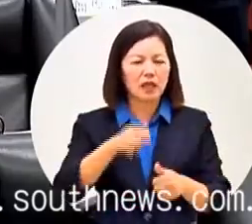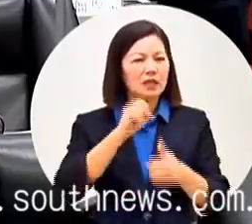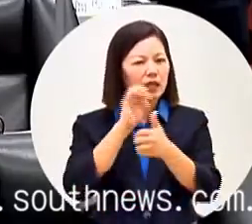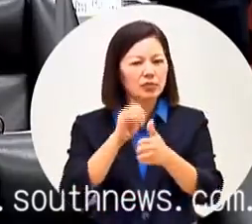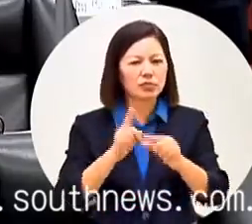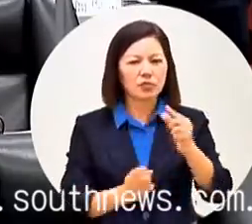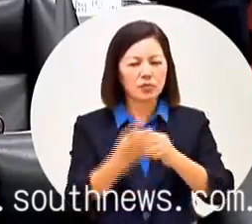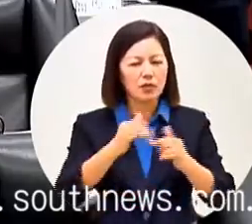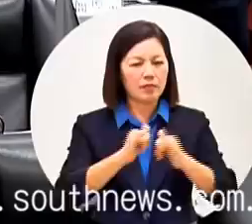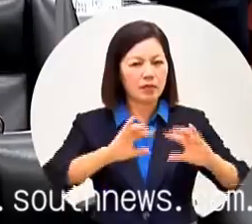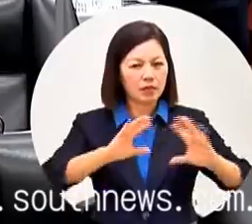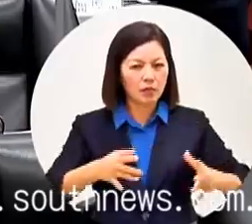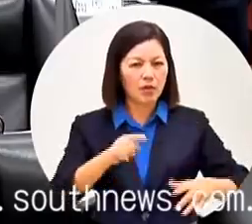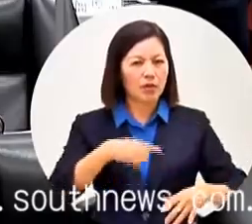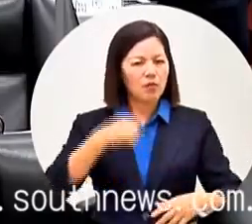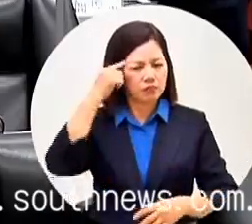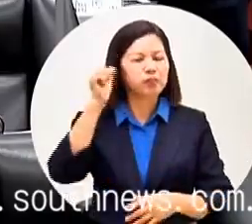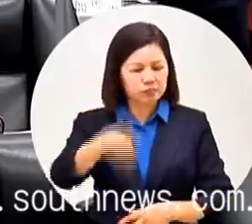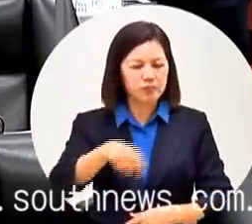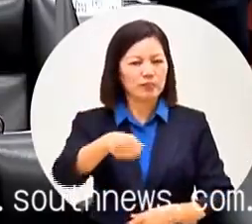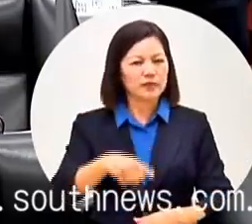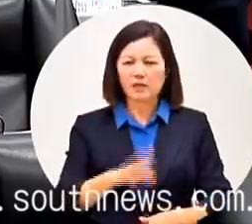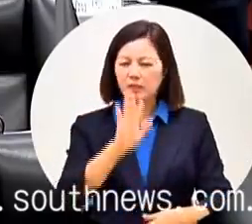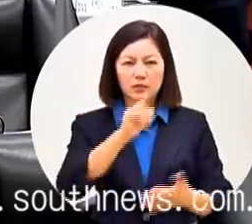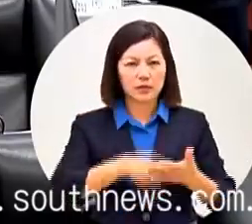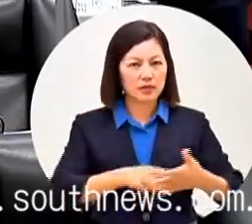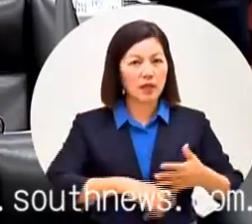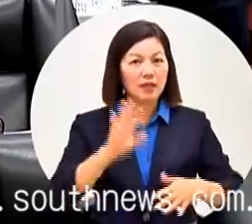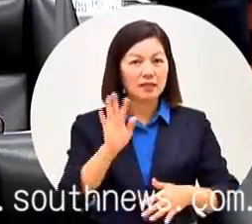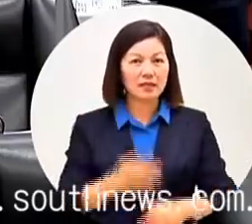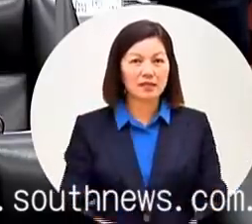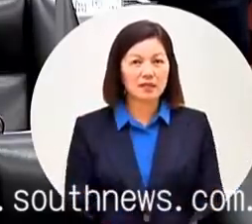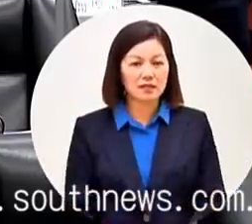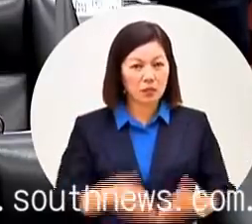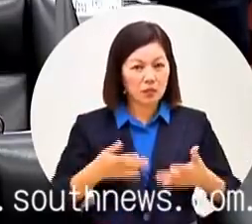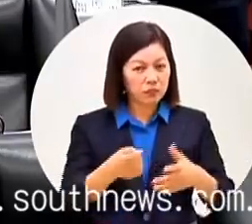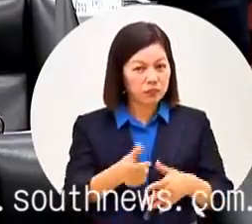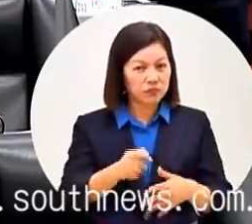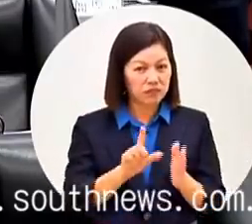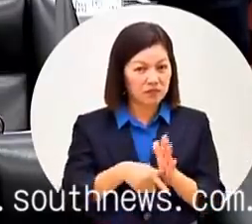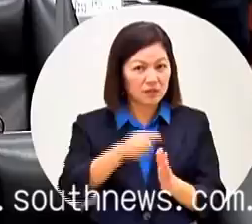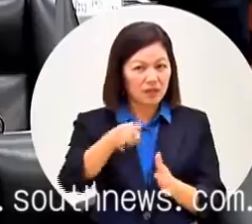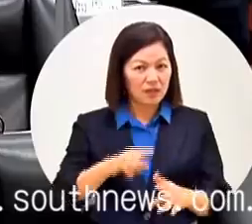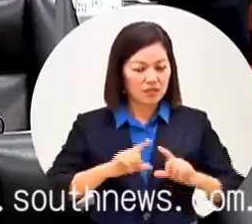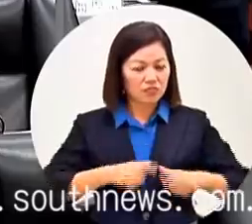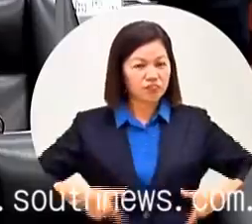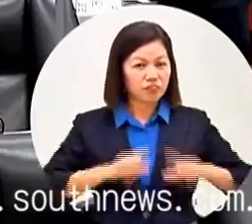要给你肯定，不容易。可是很遗憾的，在一些更关键的时刻里面，我们并没有看到你这样的表